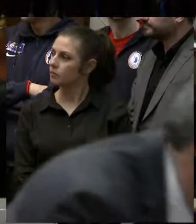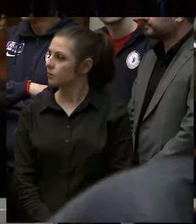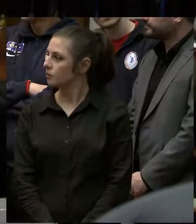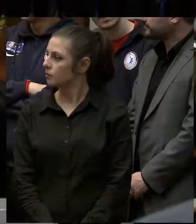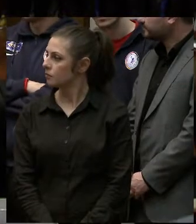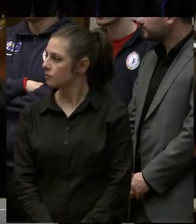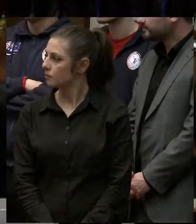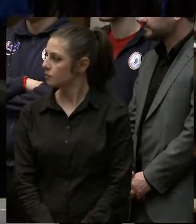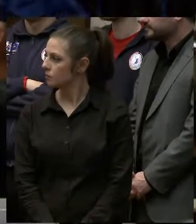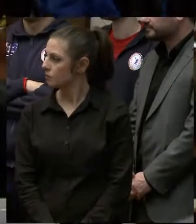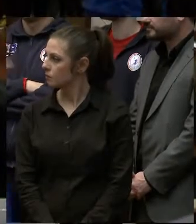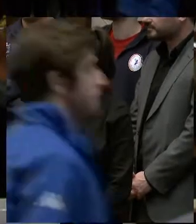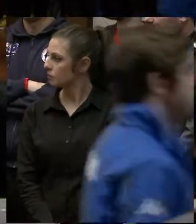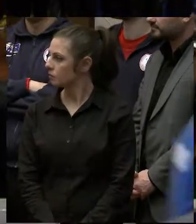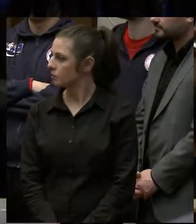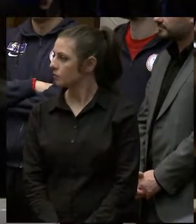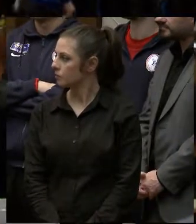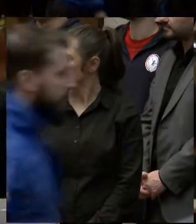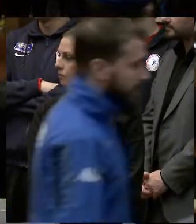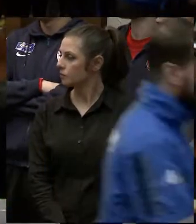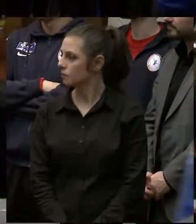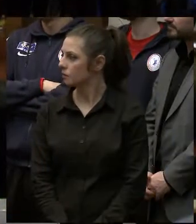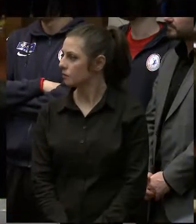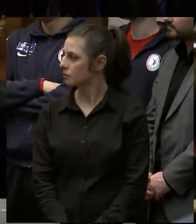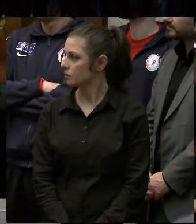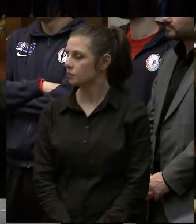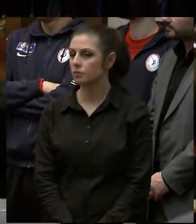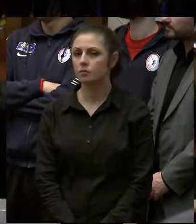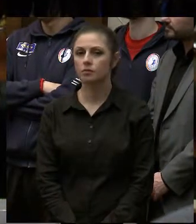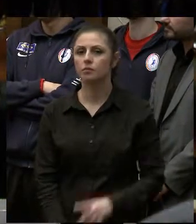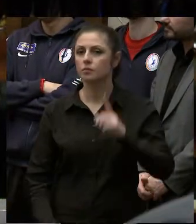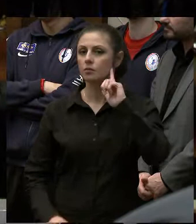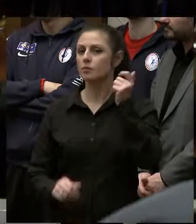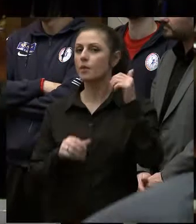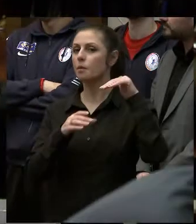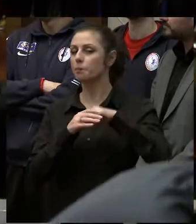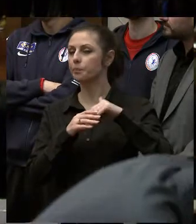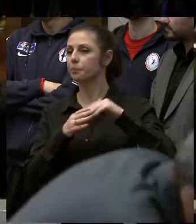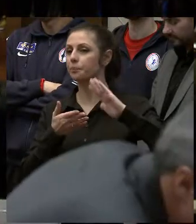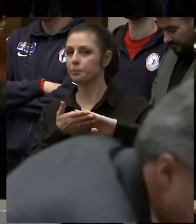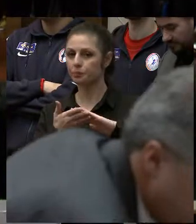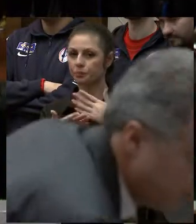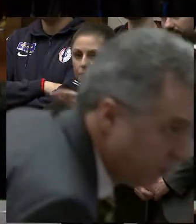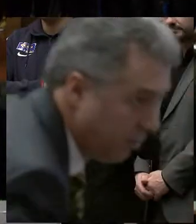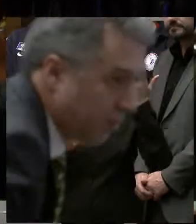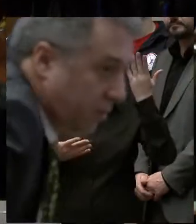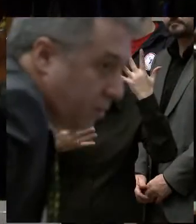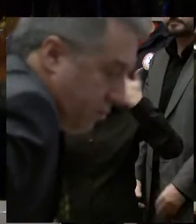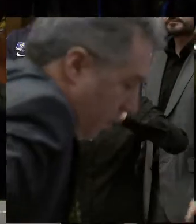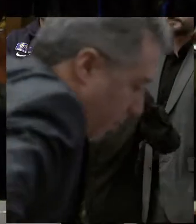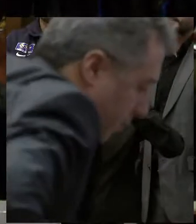Arkadaşlar zamanı iyi kullanacağız da nasıl yapacağımızı pek kestiremedim. Değerli meclis üyesi arkadaşlarım ve televizyonlara başında bizi izleyen